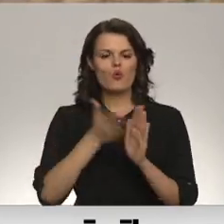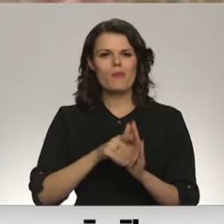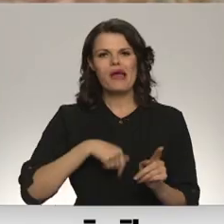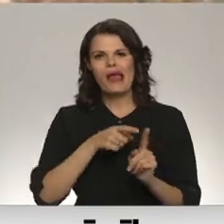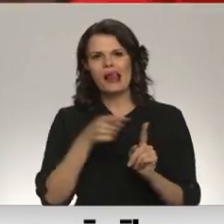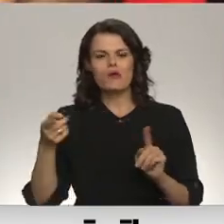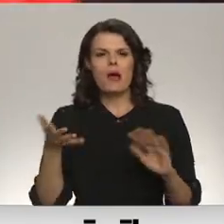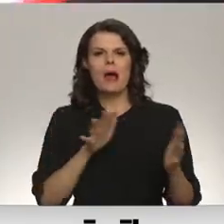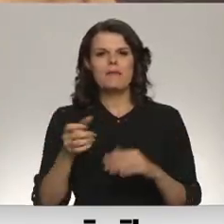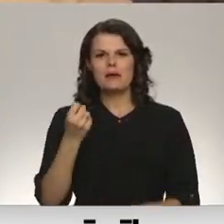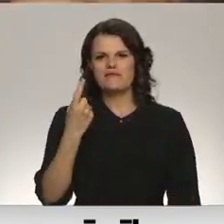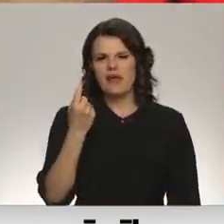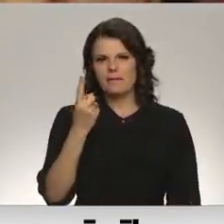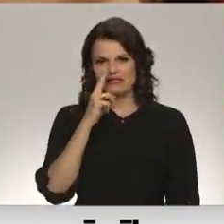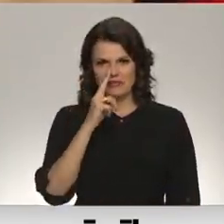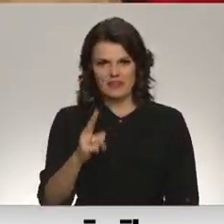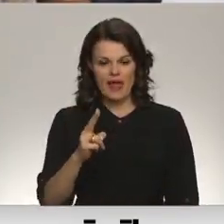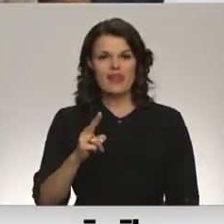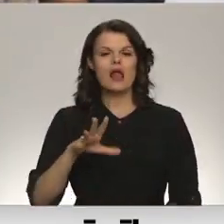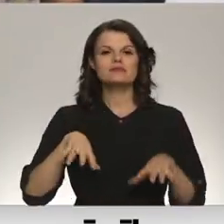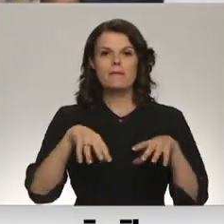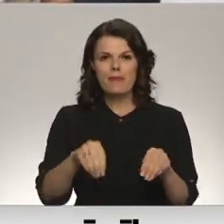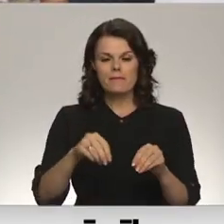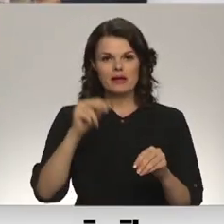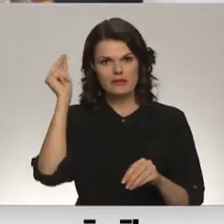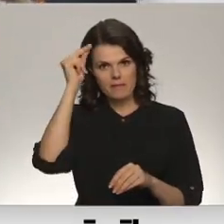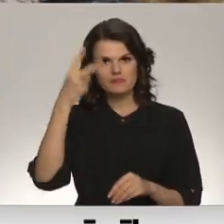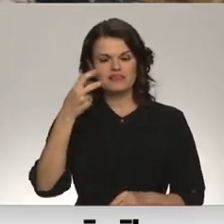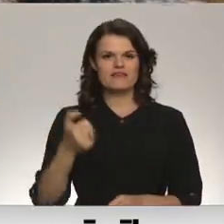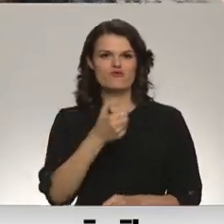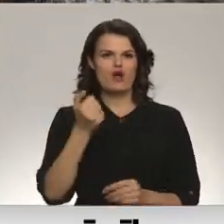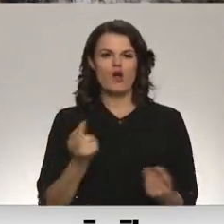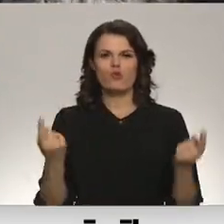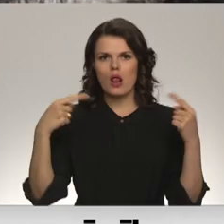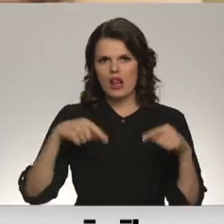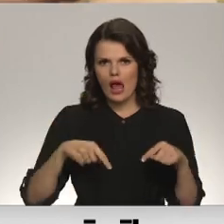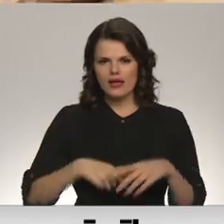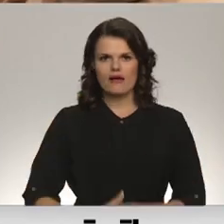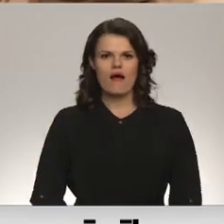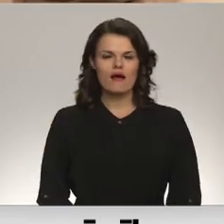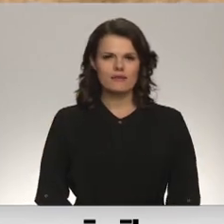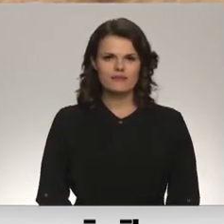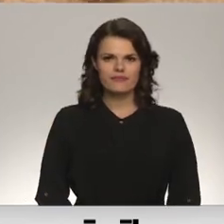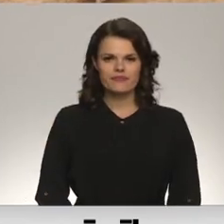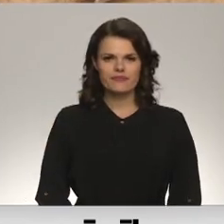ilgums ir apmēram 11 nedēļas. Pabeidzot apmācību 2 gadu laikā. Man ar līdzītību Orža Pickis, Latvijas televīzija.